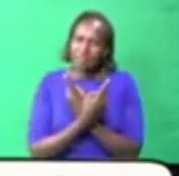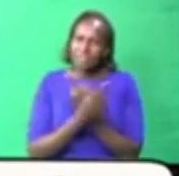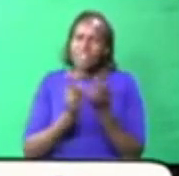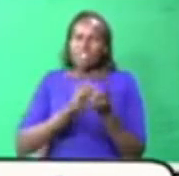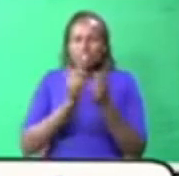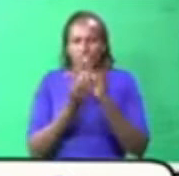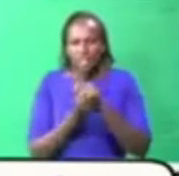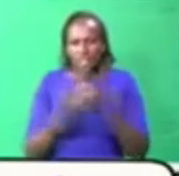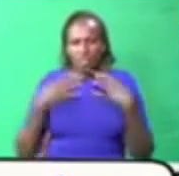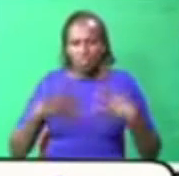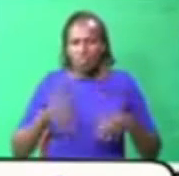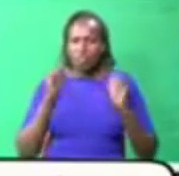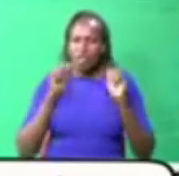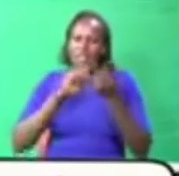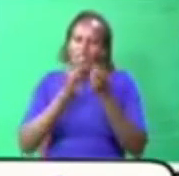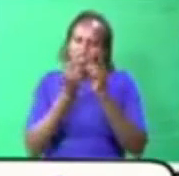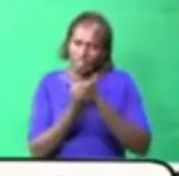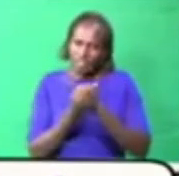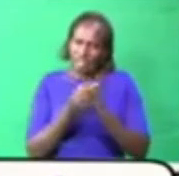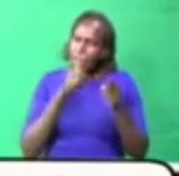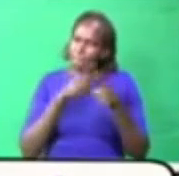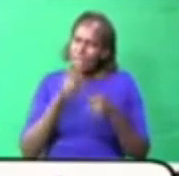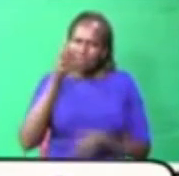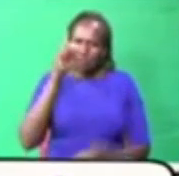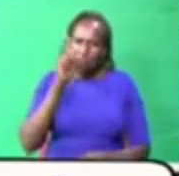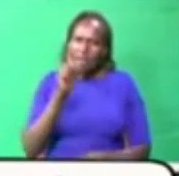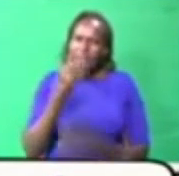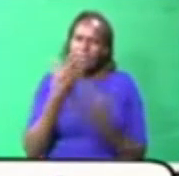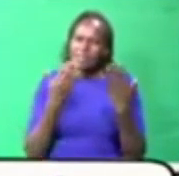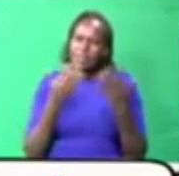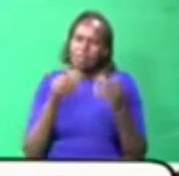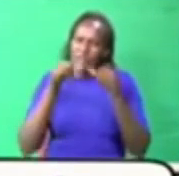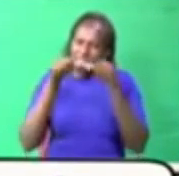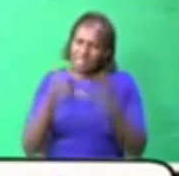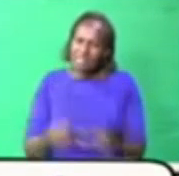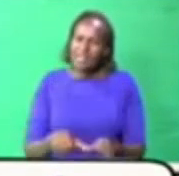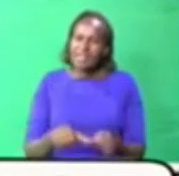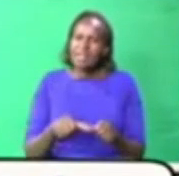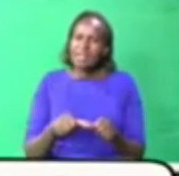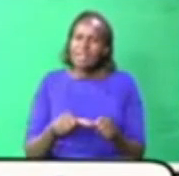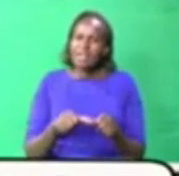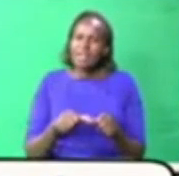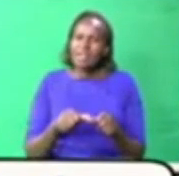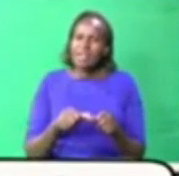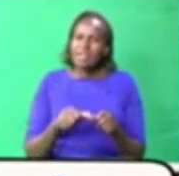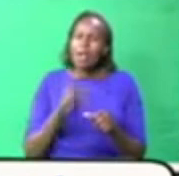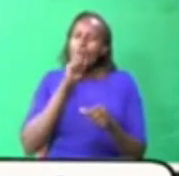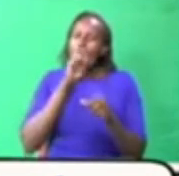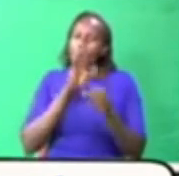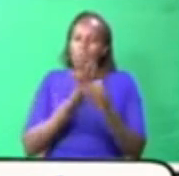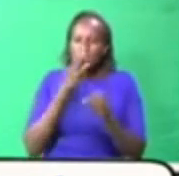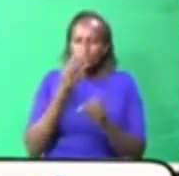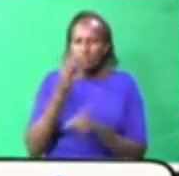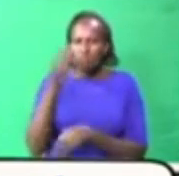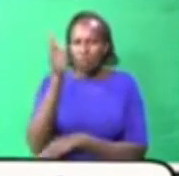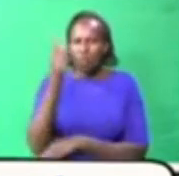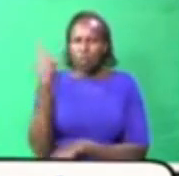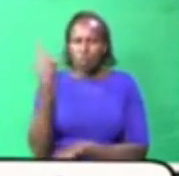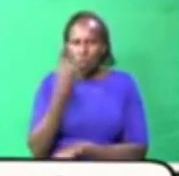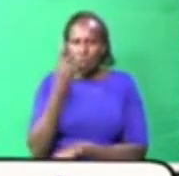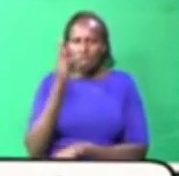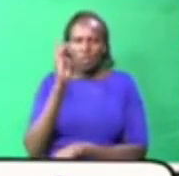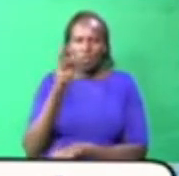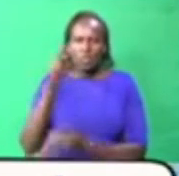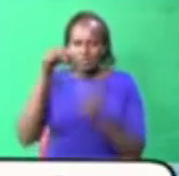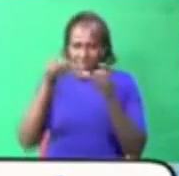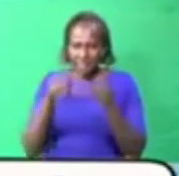kubadilika. Lakini kitu kimoja kitabaki kikiwa kimesimama, it is the promises of God. The promises of God,